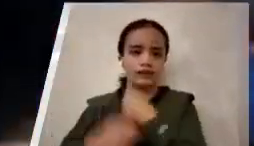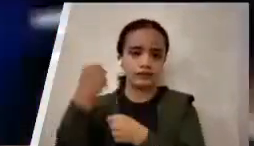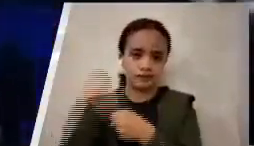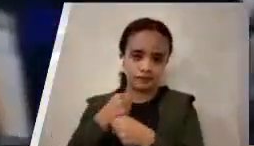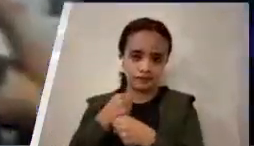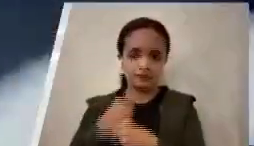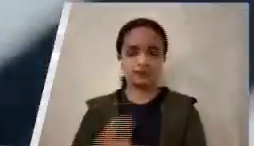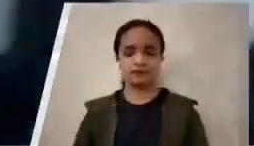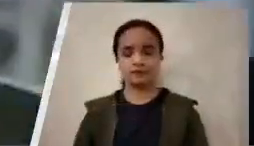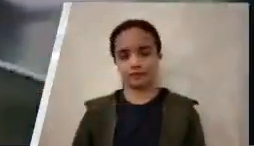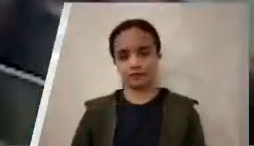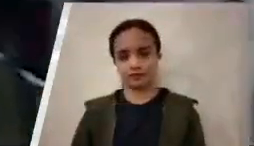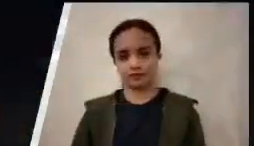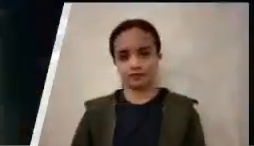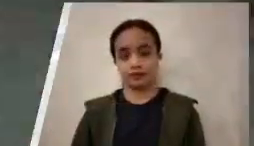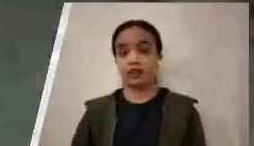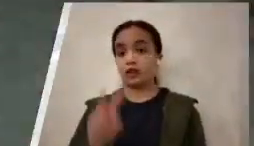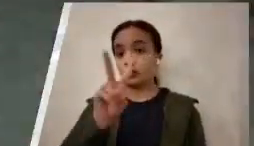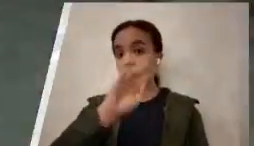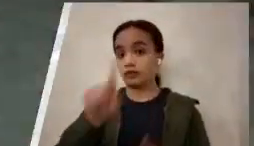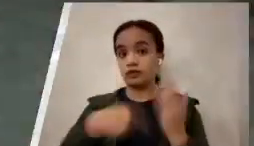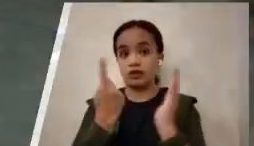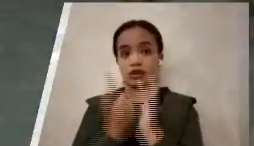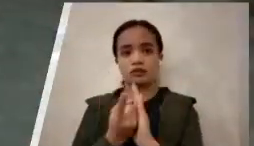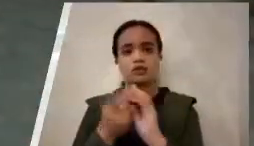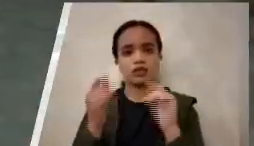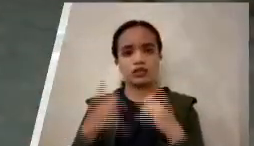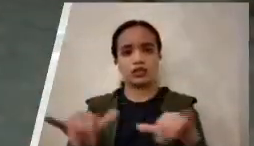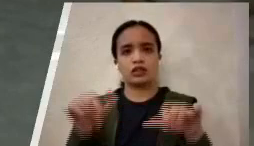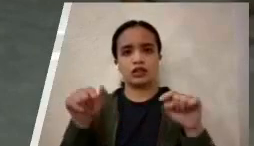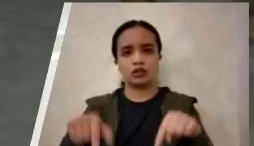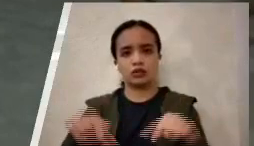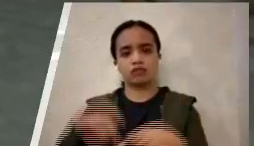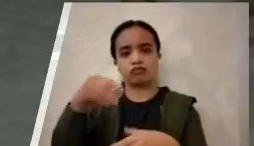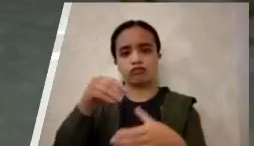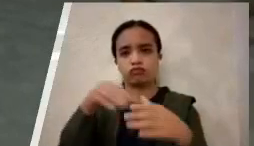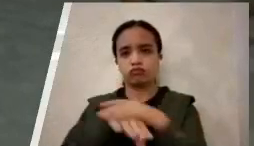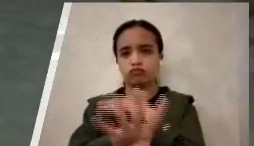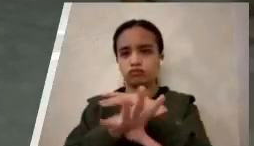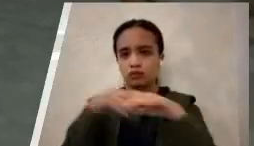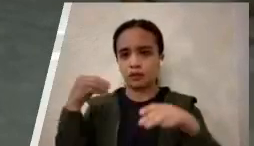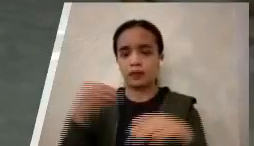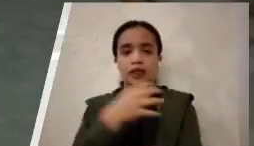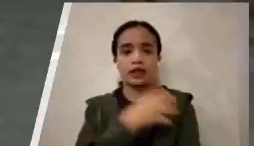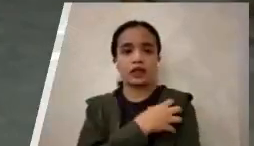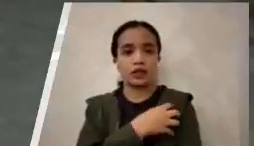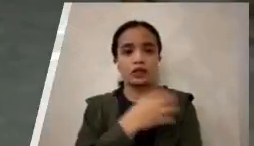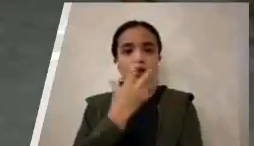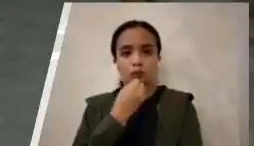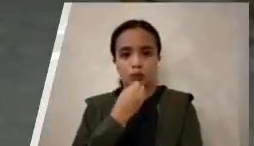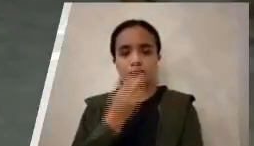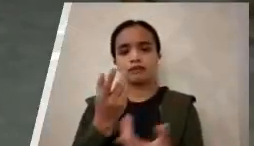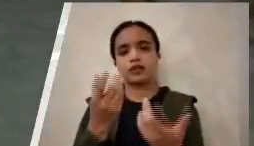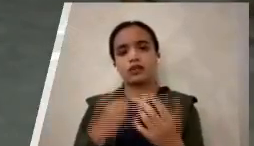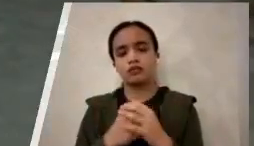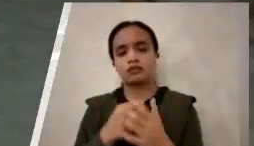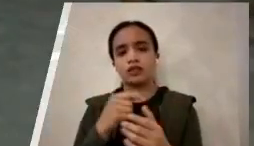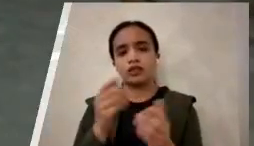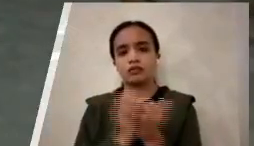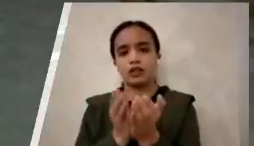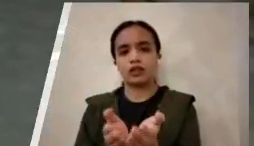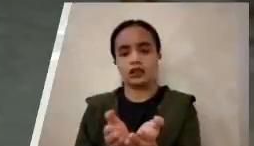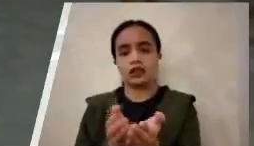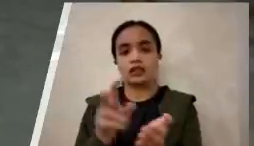Ivan, 24 oras nang nakaantabay pa rin dito sa loob at labas ng pantalan yung mga otoridad. Ang bili naman, mahigpit na bili ng Philippine Coast